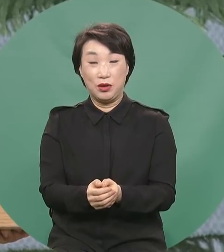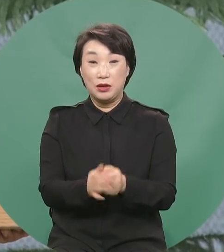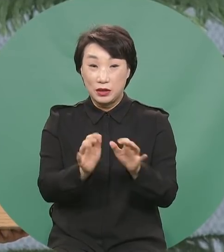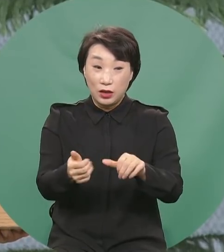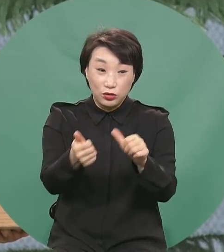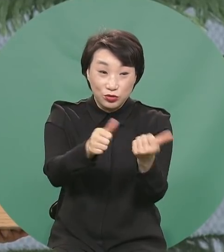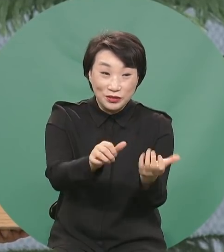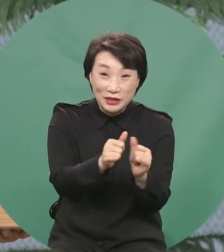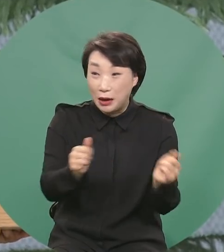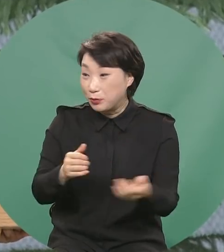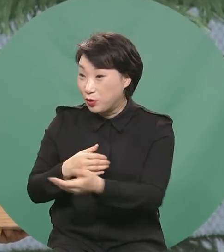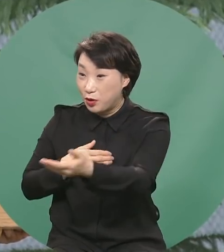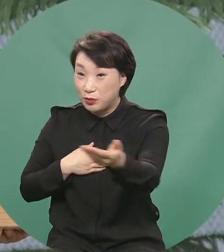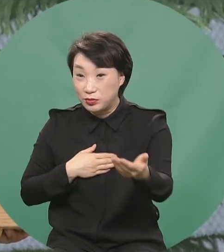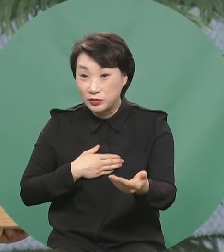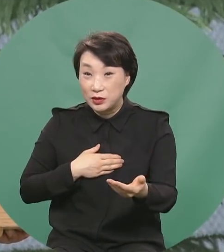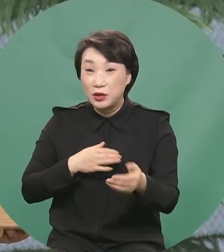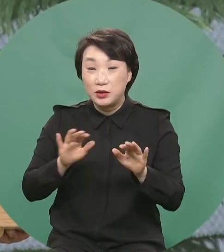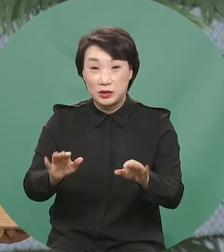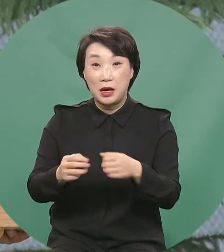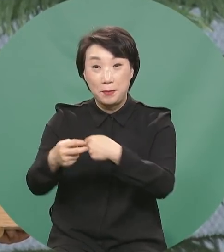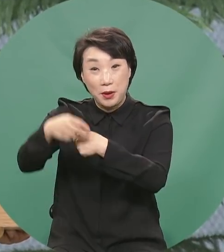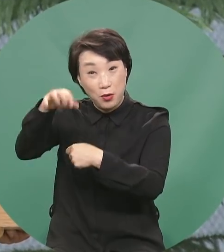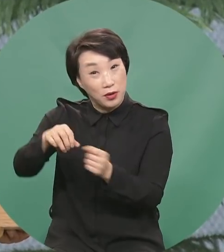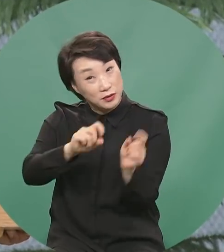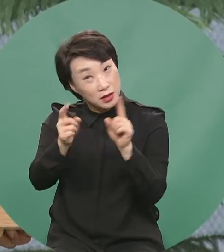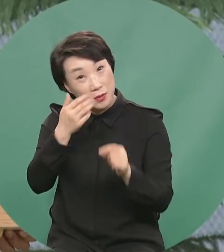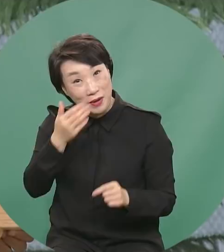죽은 자가 현대의학으로 살릴 수 있나요?